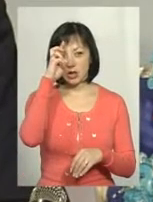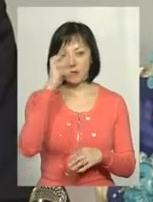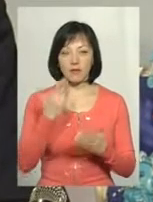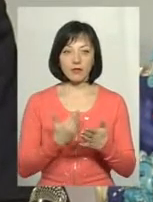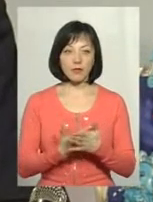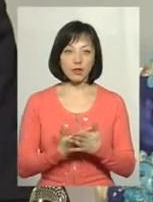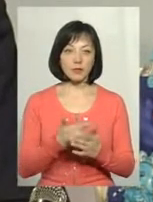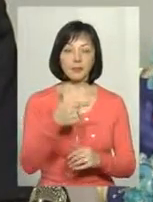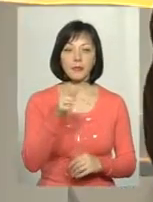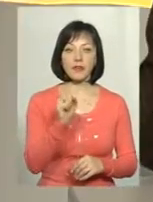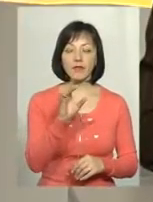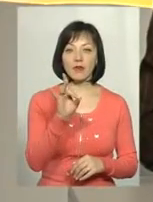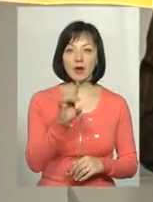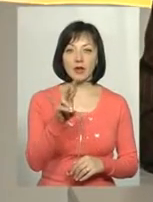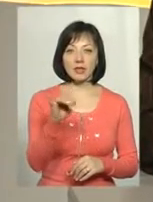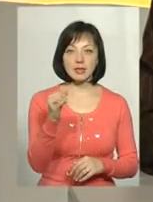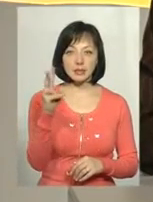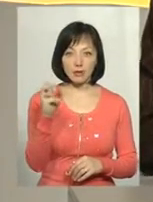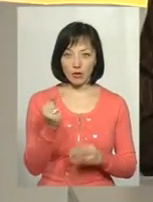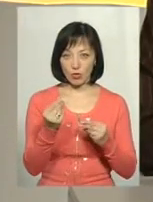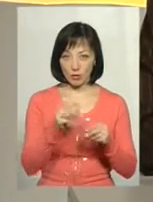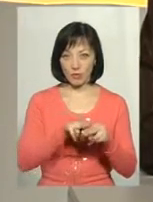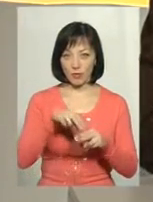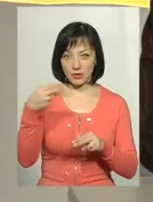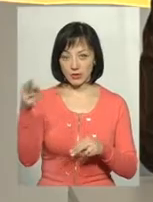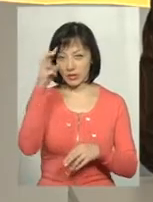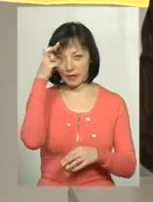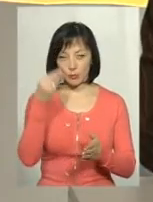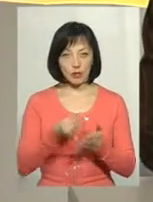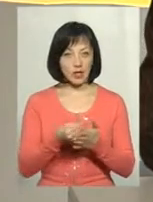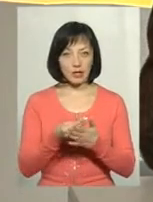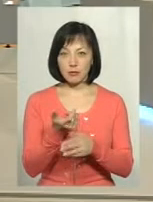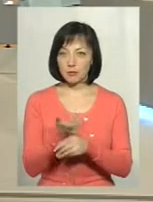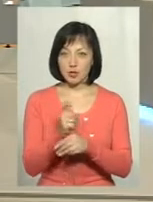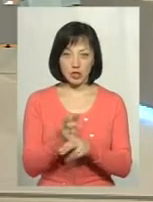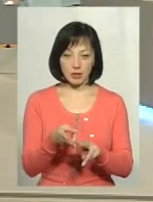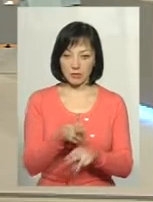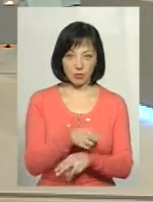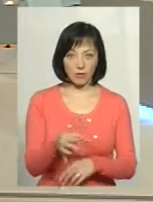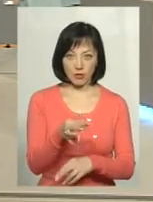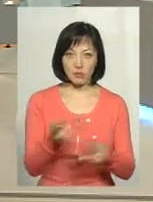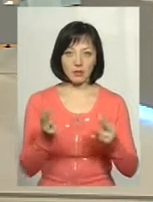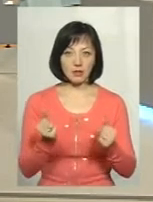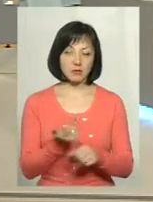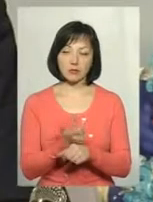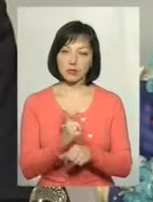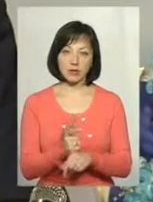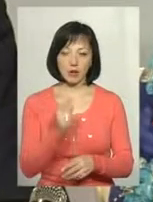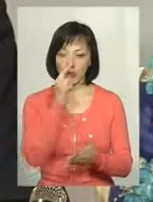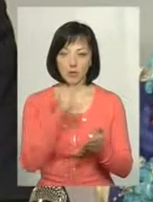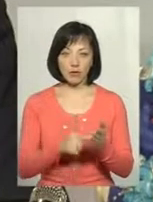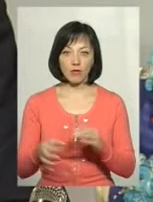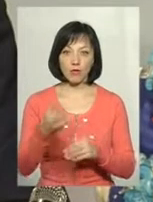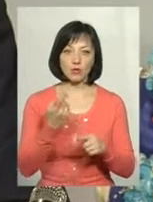От. Гвардійська громада... По суті, ці гроші повернуться назад в державний бюджет і більше не вернуться в область, так більше не вернуться в область, вони